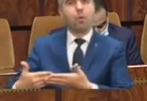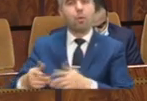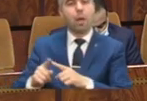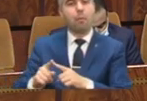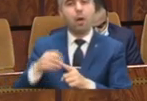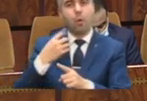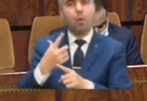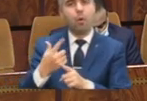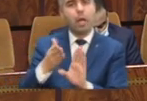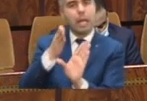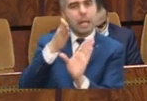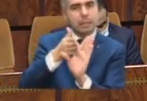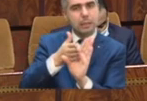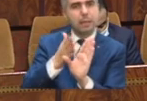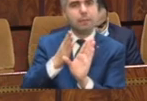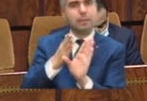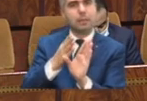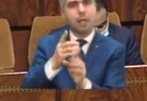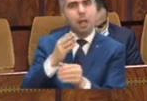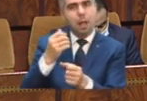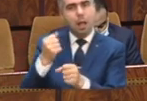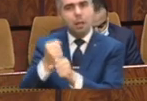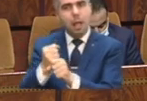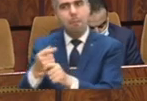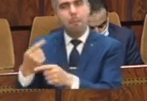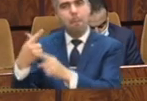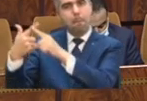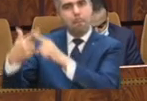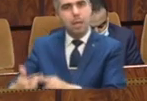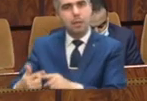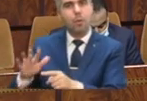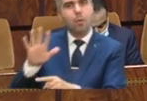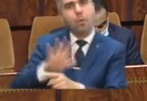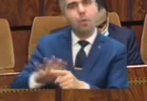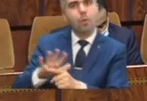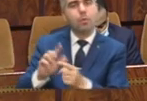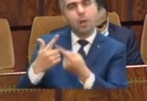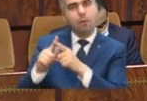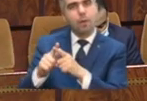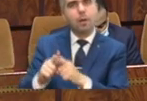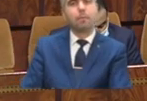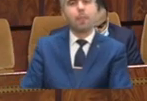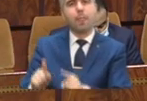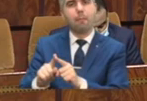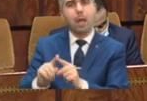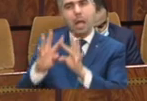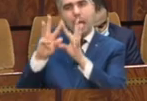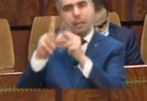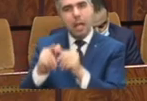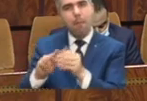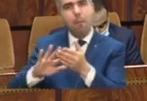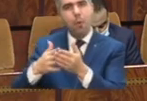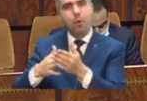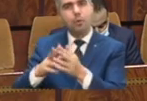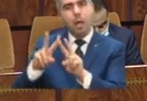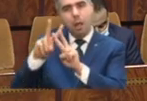العلوم الإنسانية علم النفس الاقتصاد وما إلى ذلك، أو في العلوم الحقاك الرياضيات والكيمياء